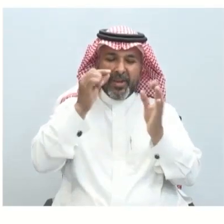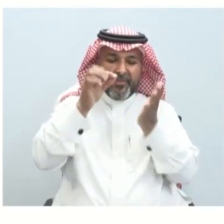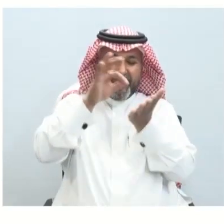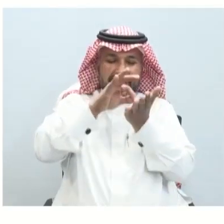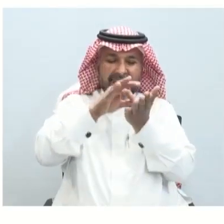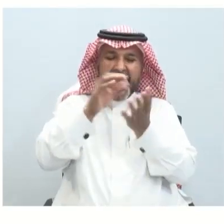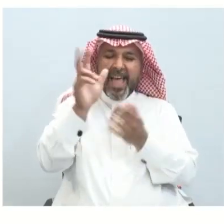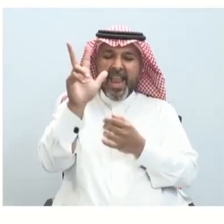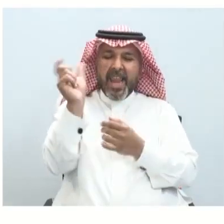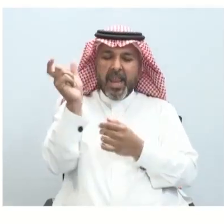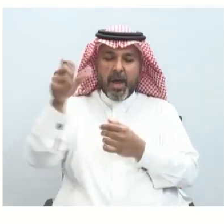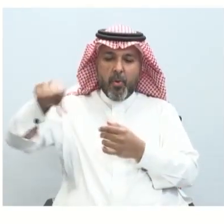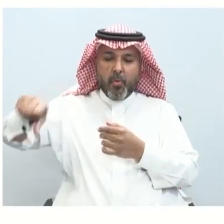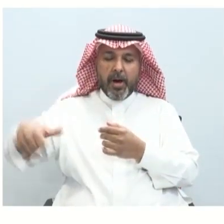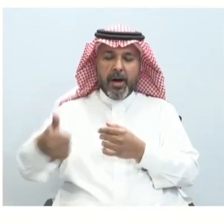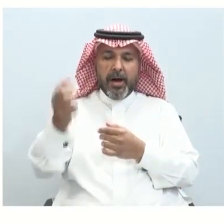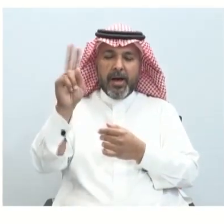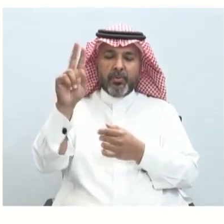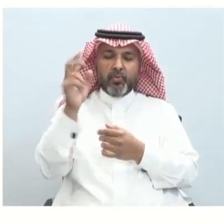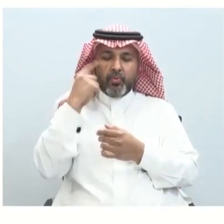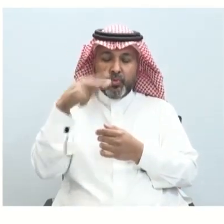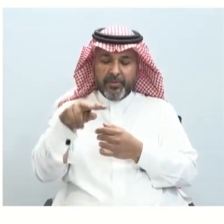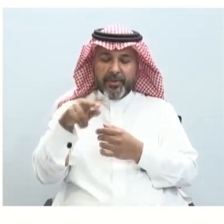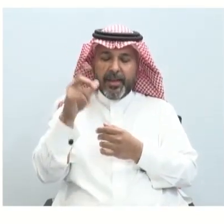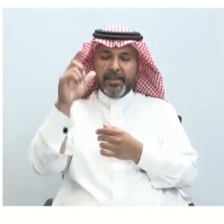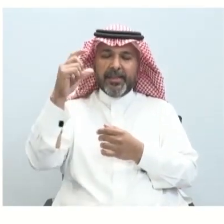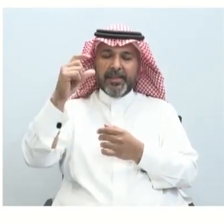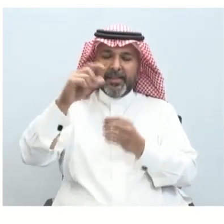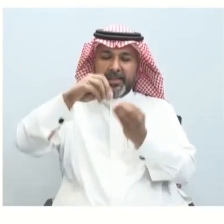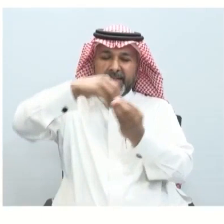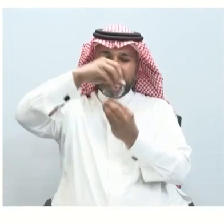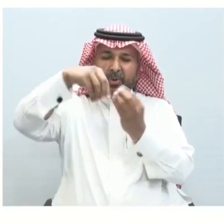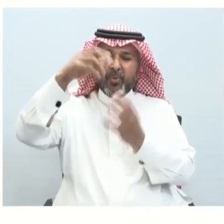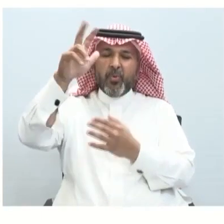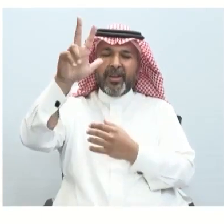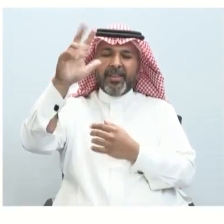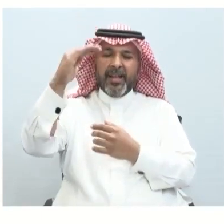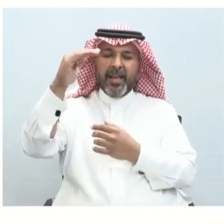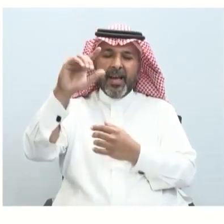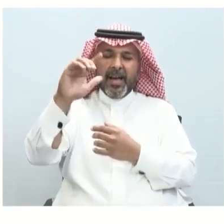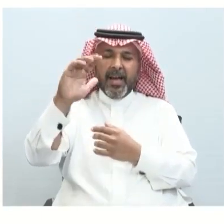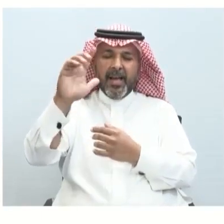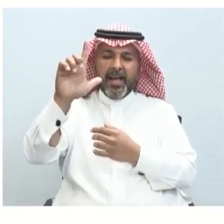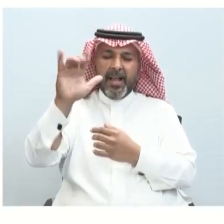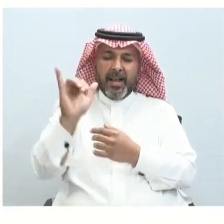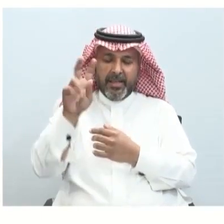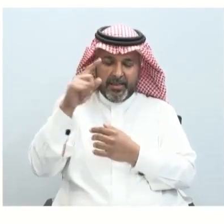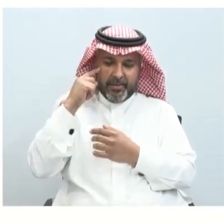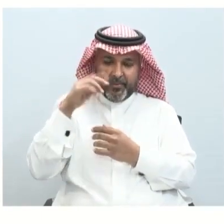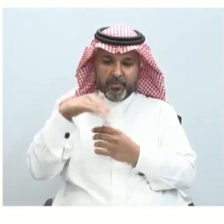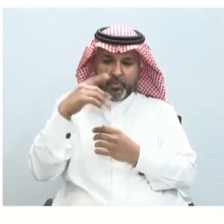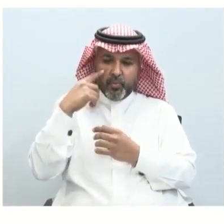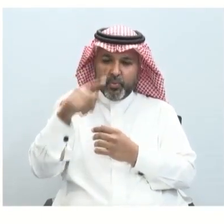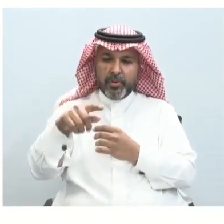ونعبر بانها دوره الخليه في تثبيت المفاهيم الرئيسه ايا مما ياتي ليس سببا